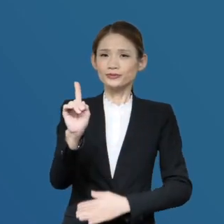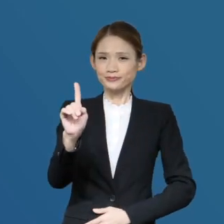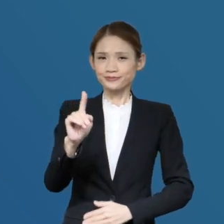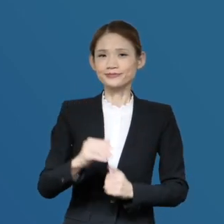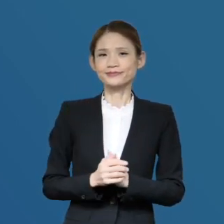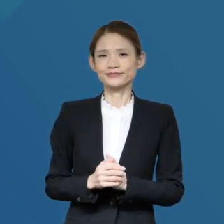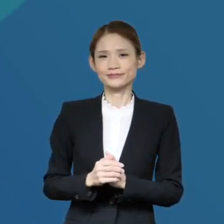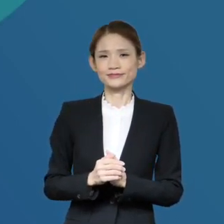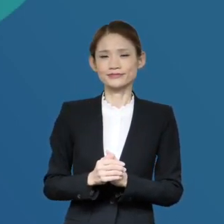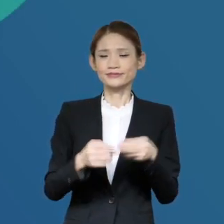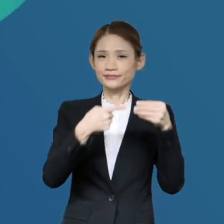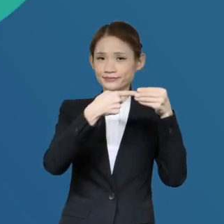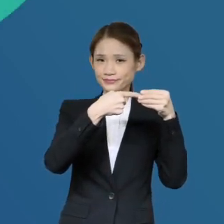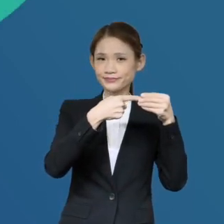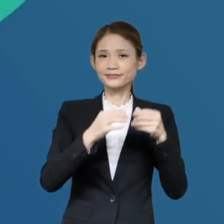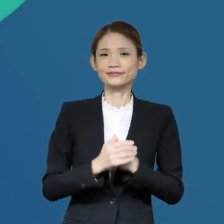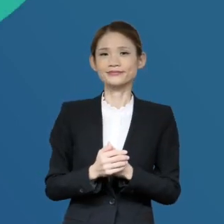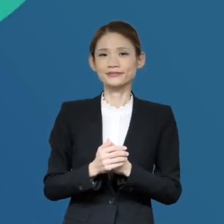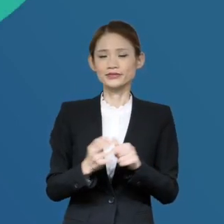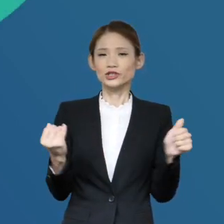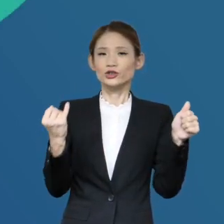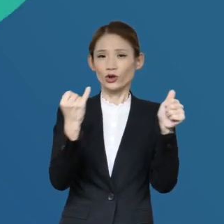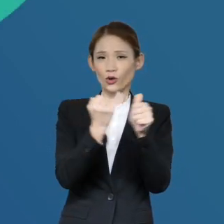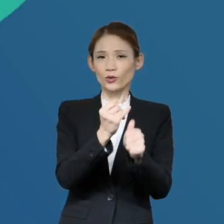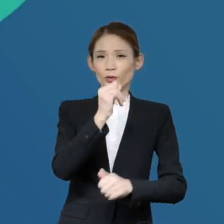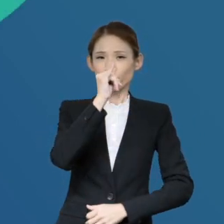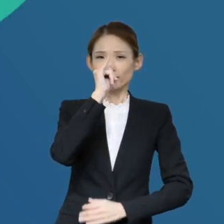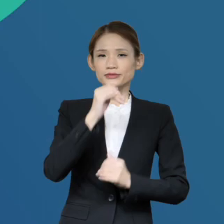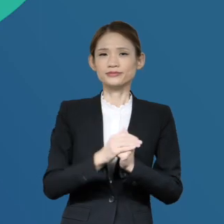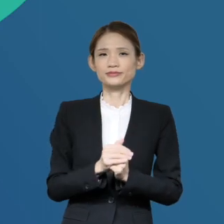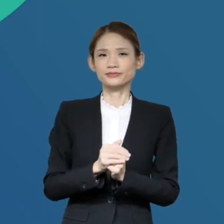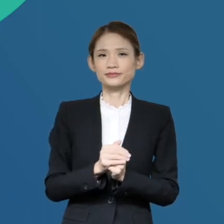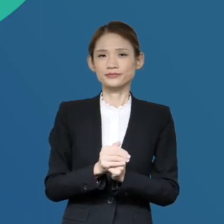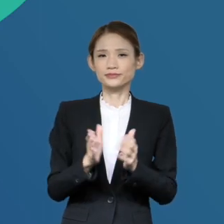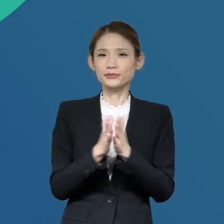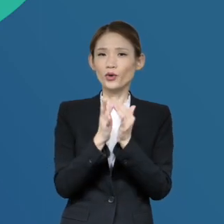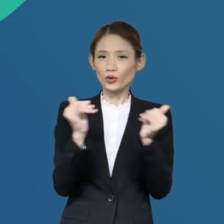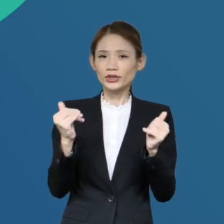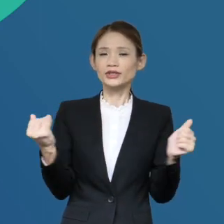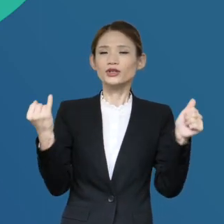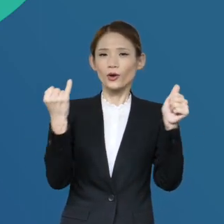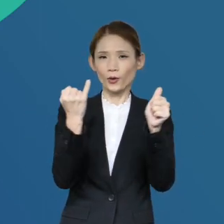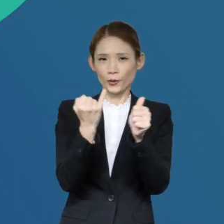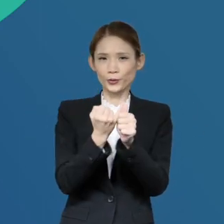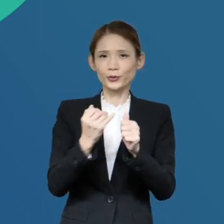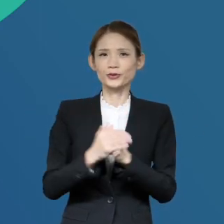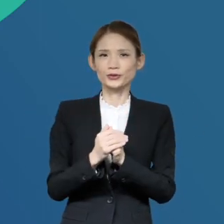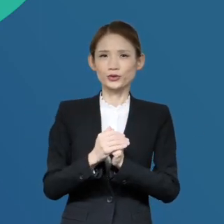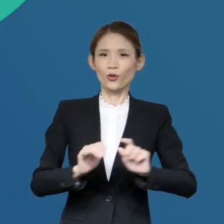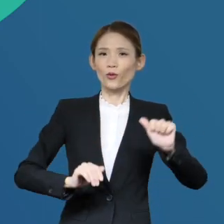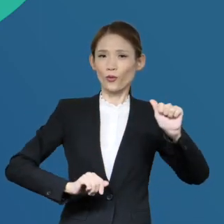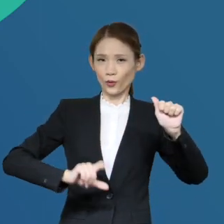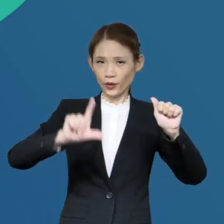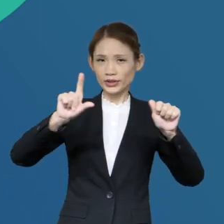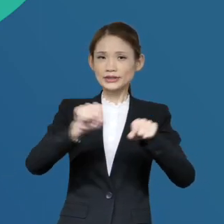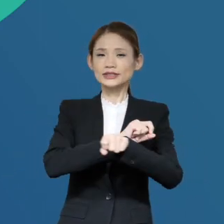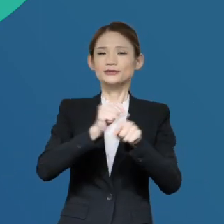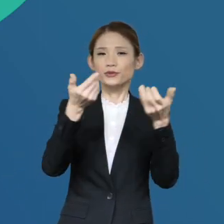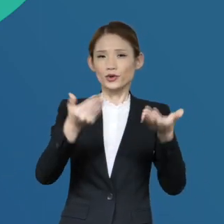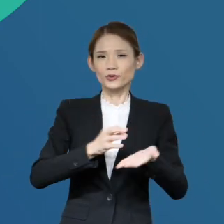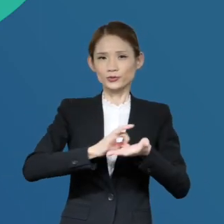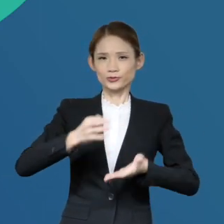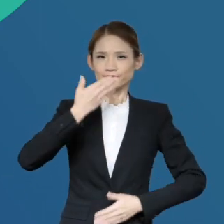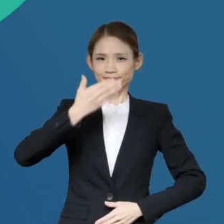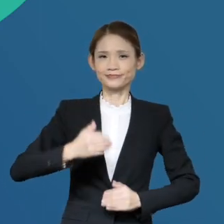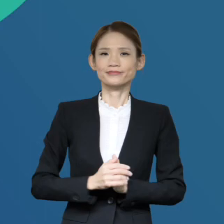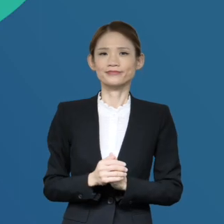있을까요? 첫 번째, 결혼이 있습니다. 본인이 결혼할 경우 5일의 특별 휴가를 사용할